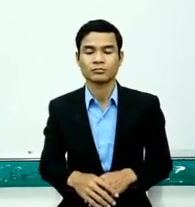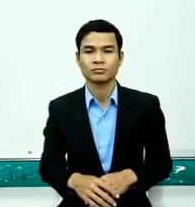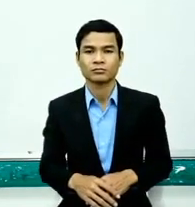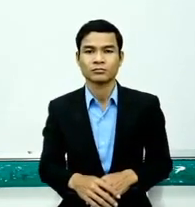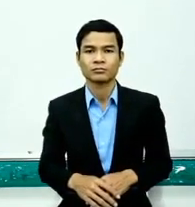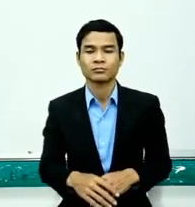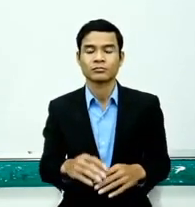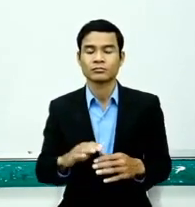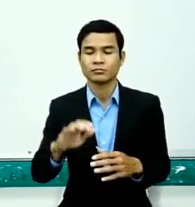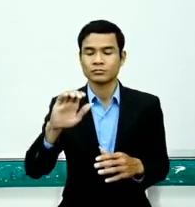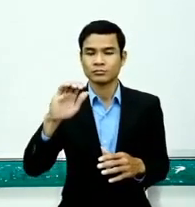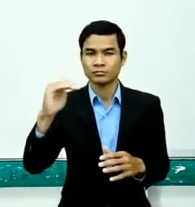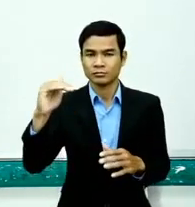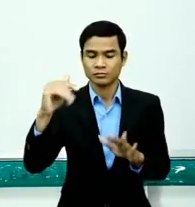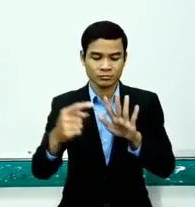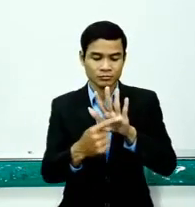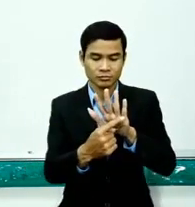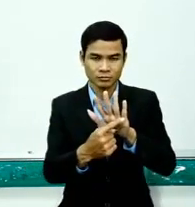សឿ